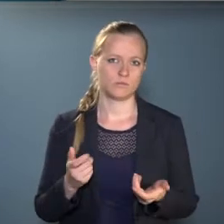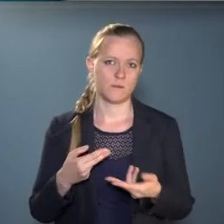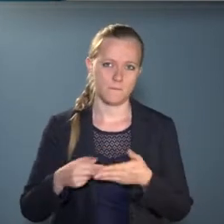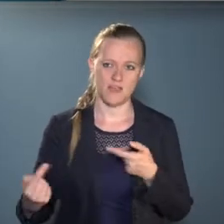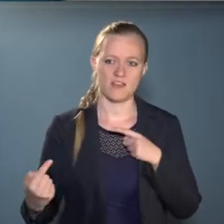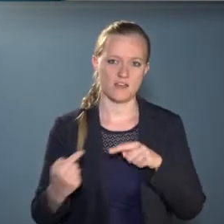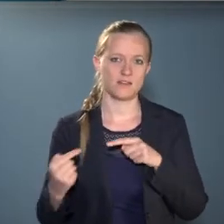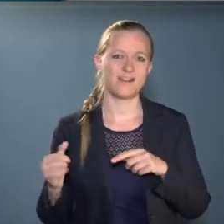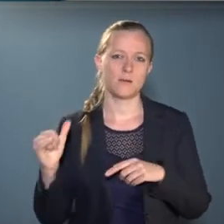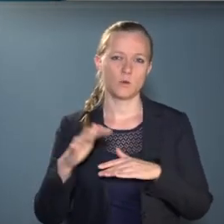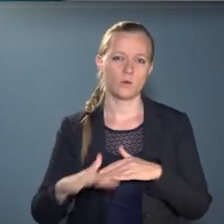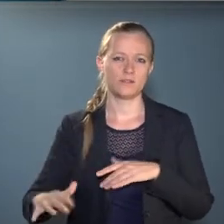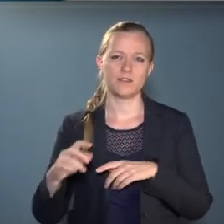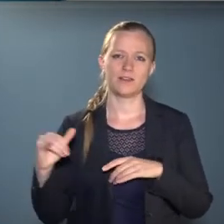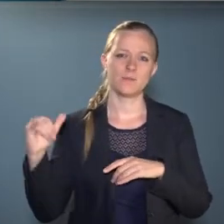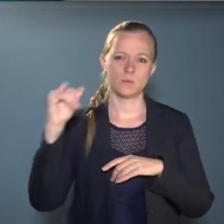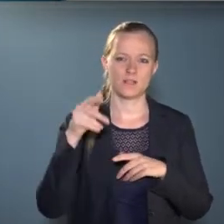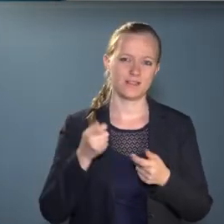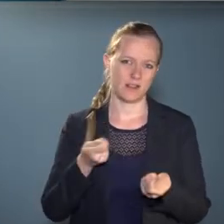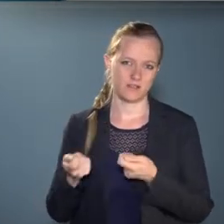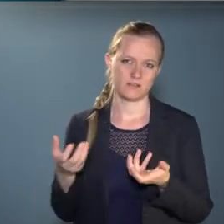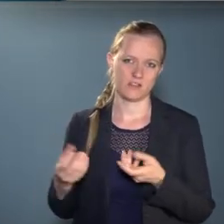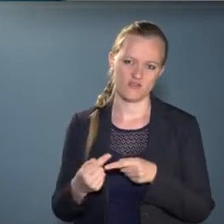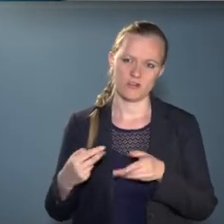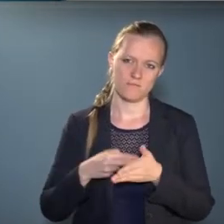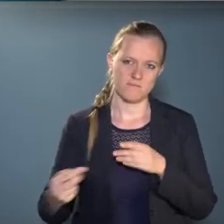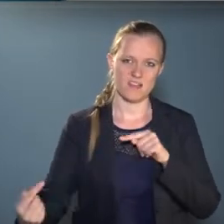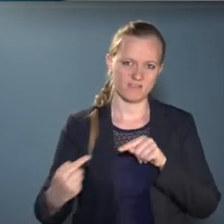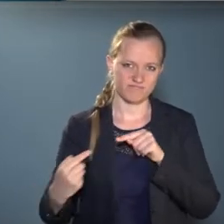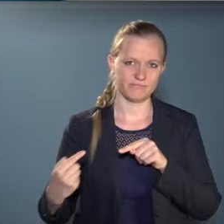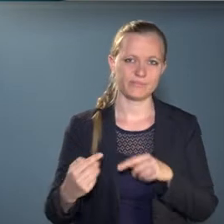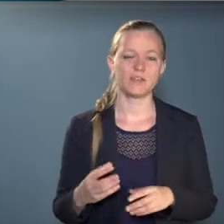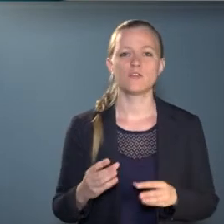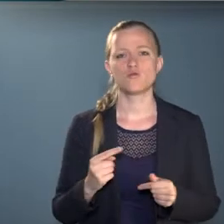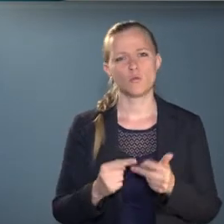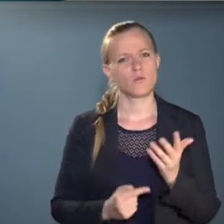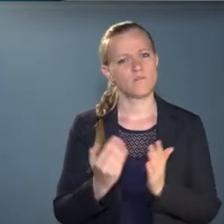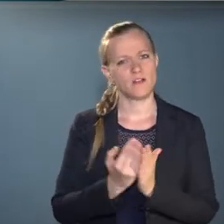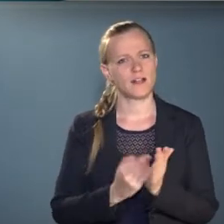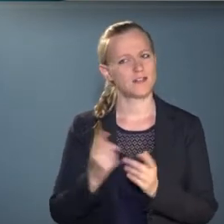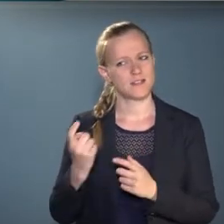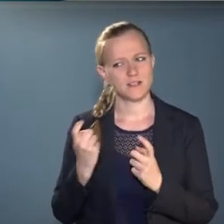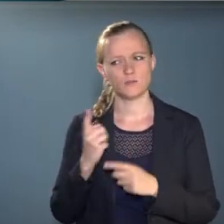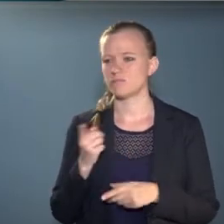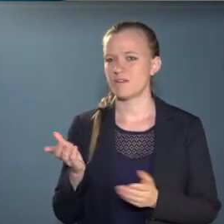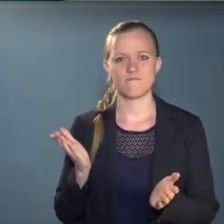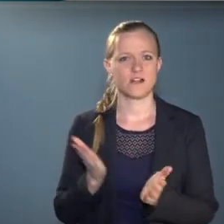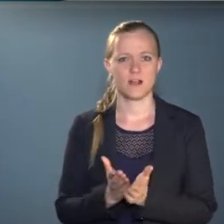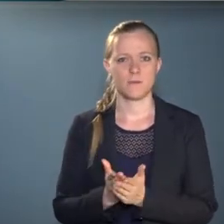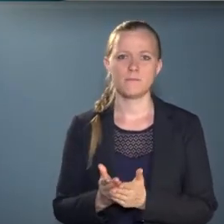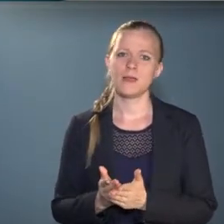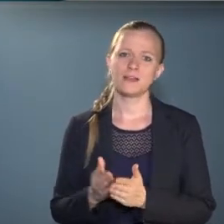irányítással, a repülőtérrel, hiszen megítélésünk szerint számos feltételnek nem felel meg a működése a